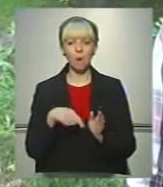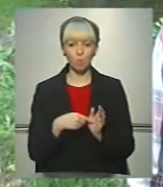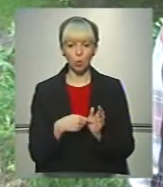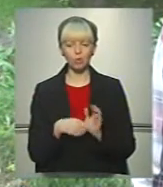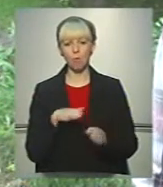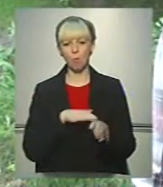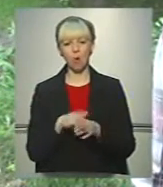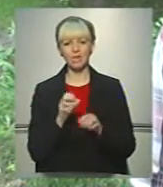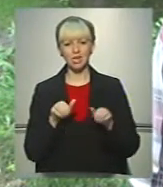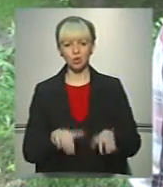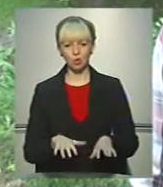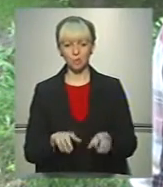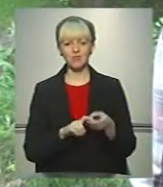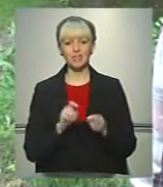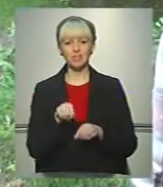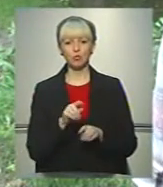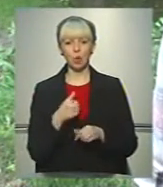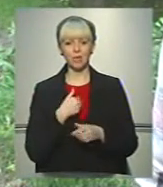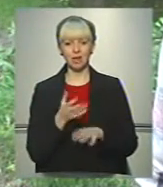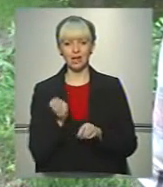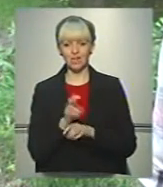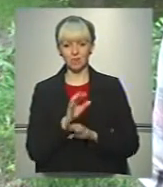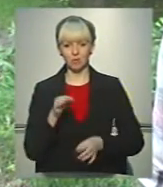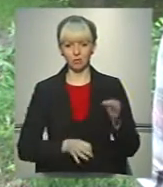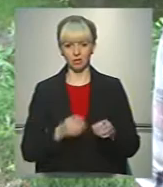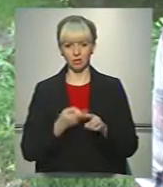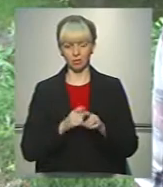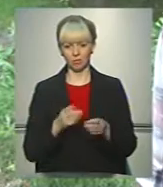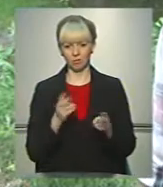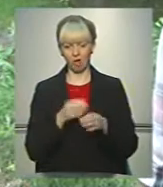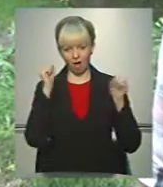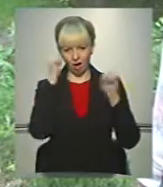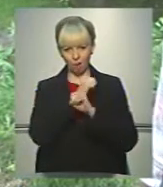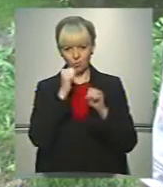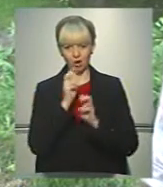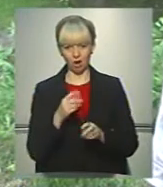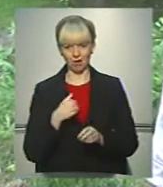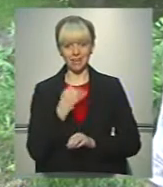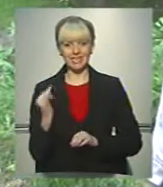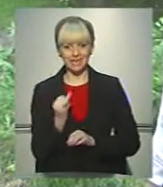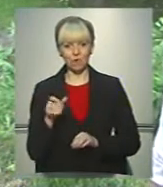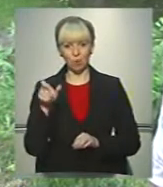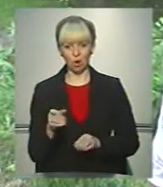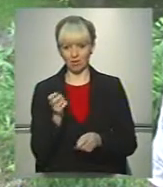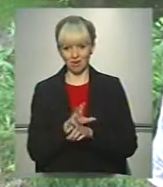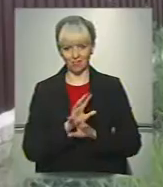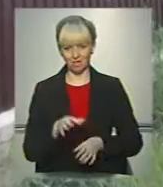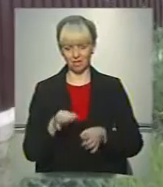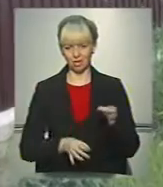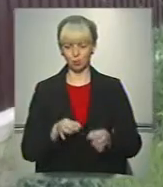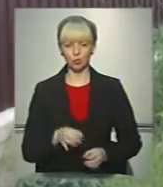питання повністю нерішеним в зв'язку з тим, що я не являвся на суд. Ну, це просто абсурд. Як це я, заінтересоване лице, не являвся на